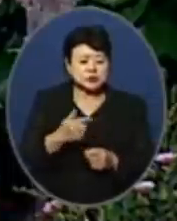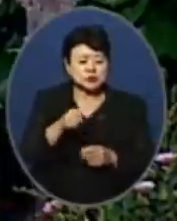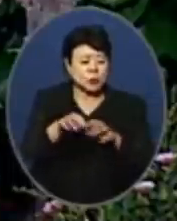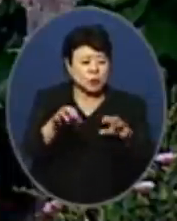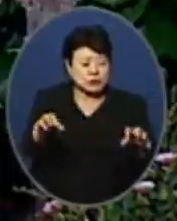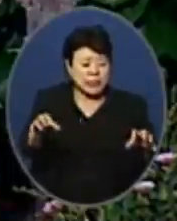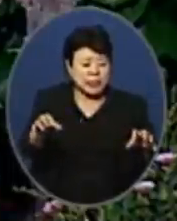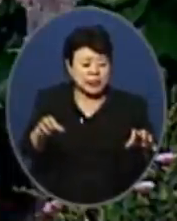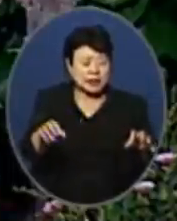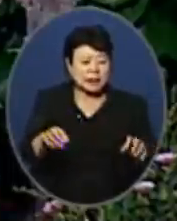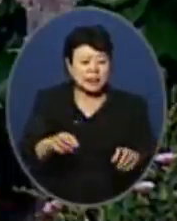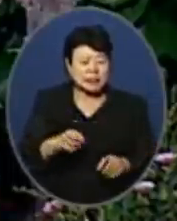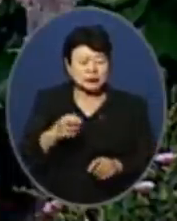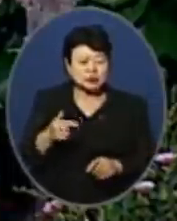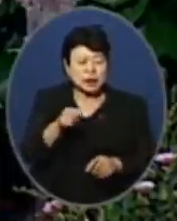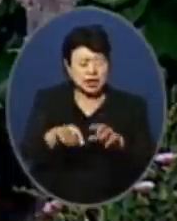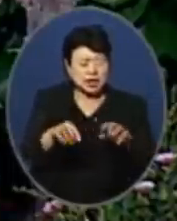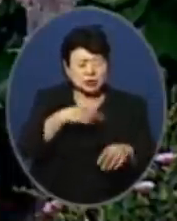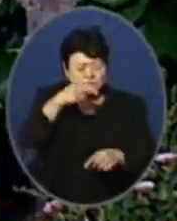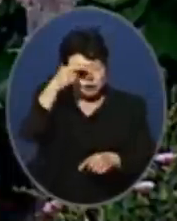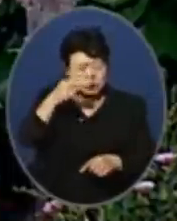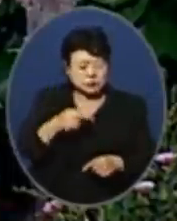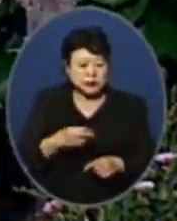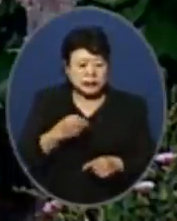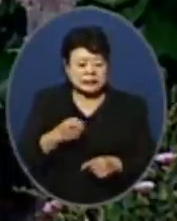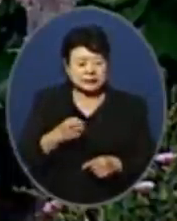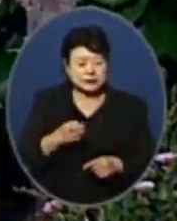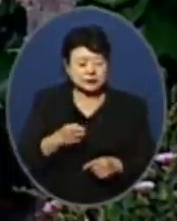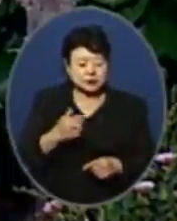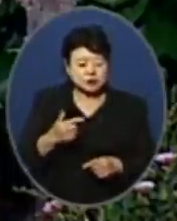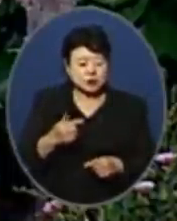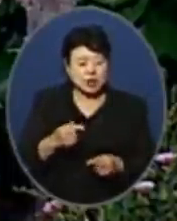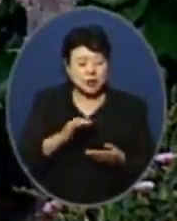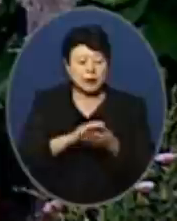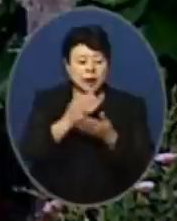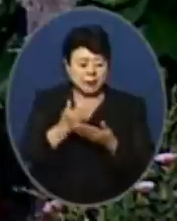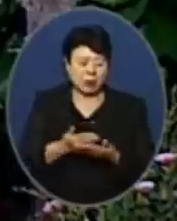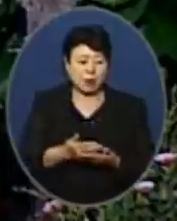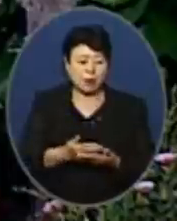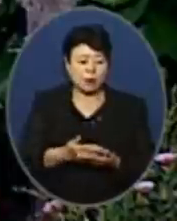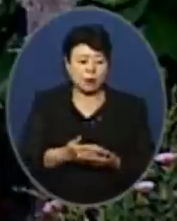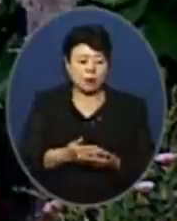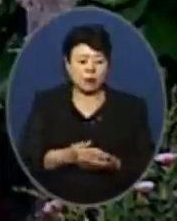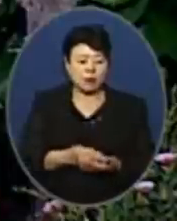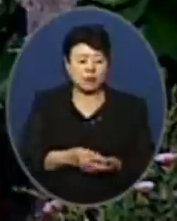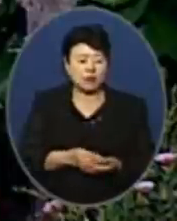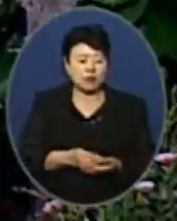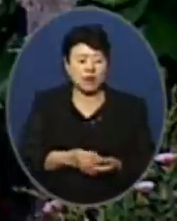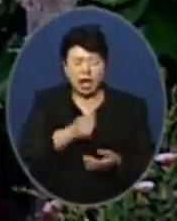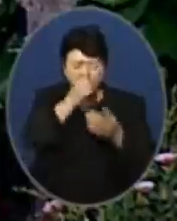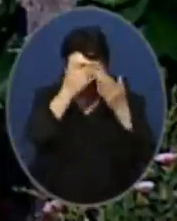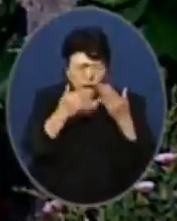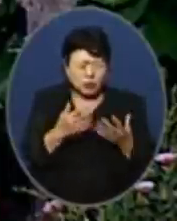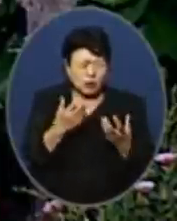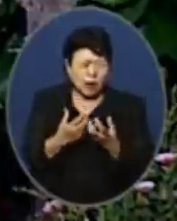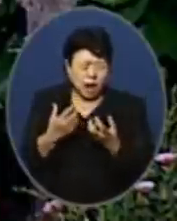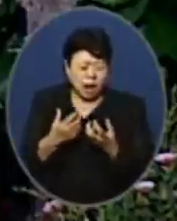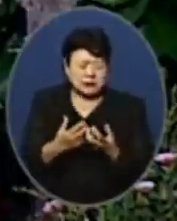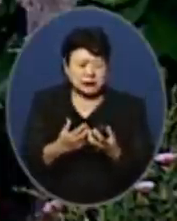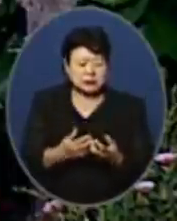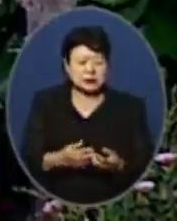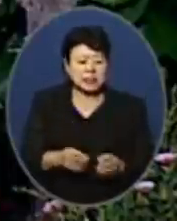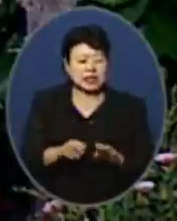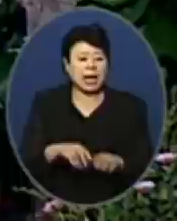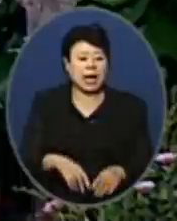36곳에 술집 중에 33곳이 사라졌고 늘 만 원이었던 교도소는 모두